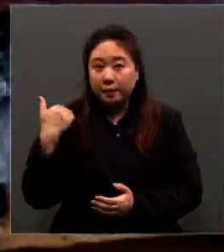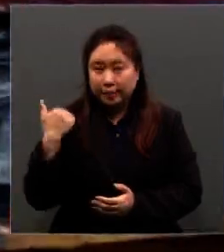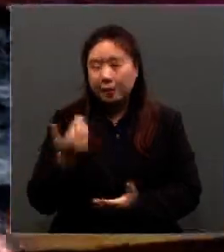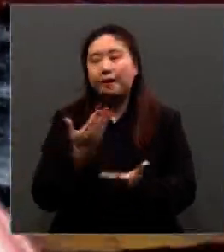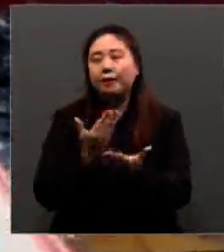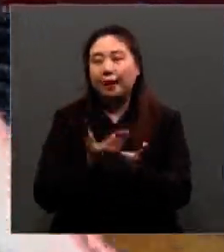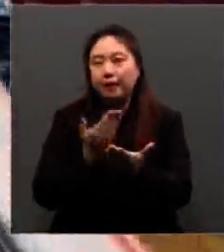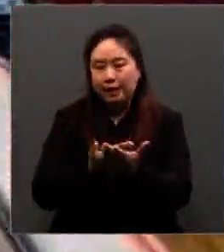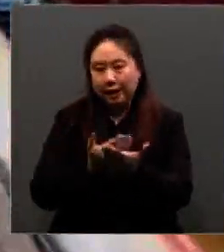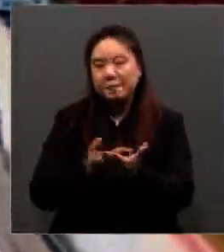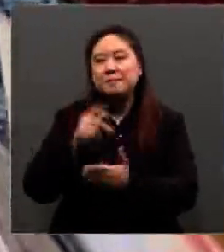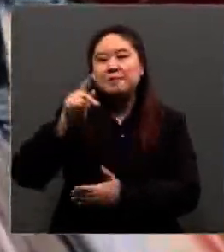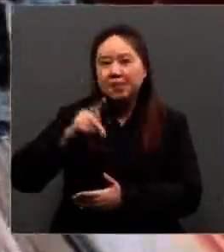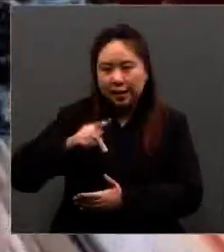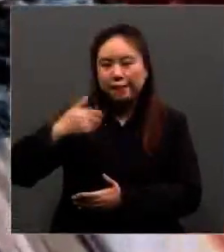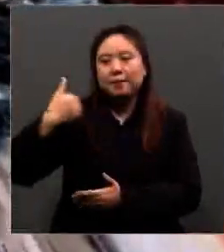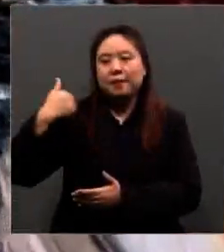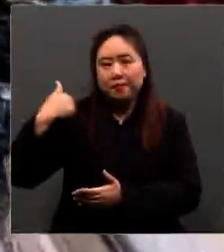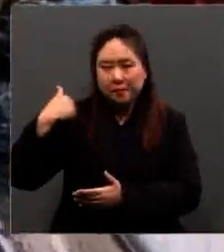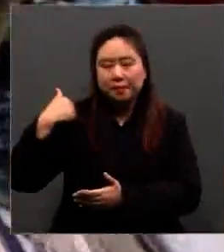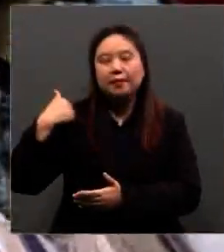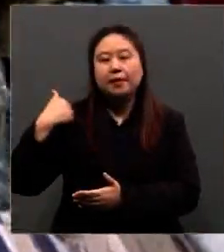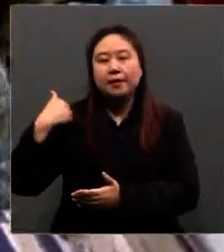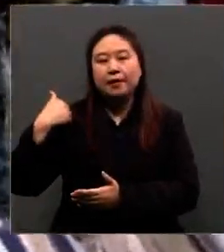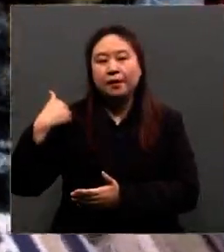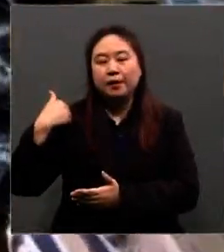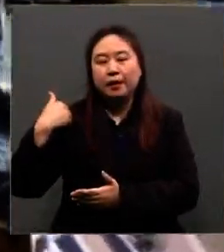ค้าอยู่แล้วบางทีเราก็จะแถมพวกป้ายบ้างบางทีเราก็จะ